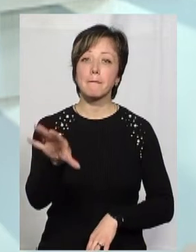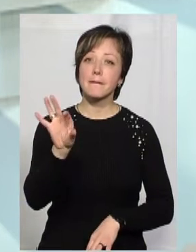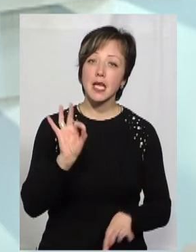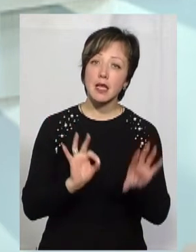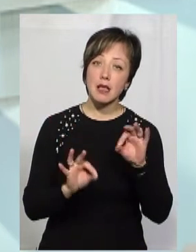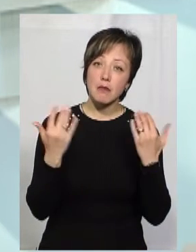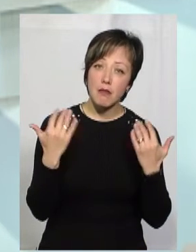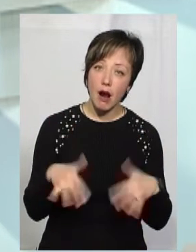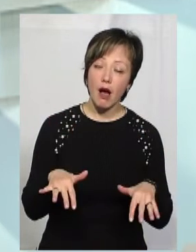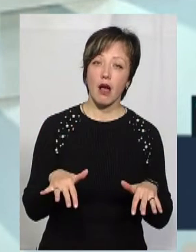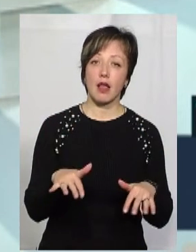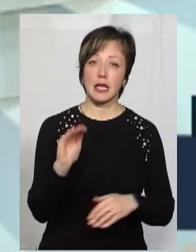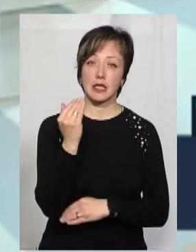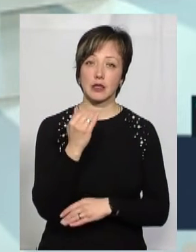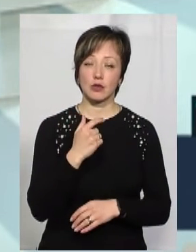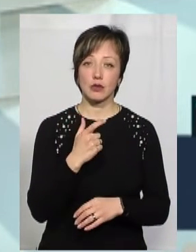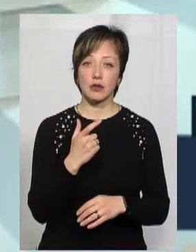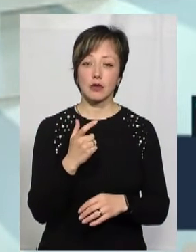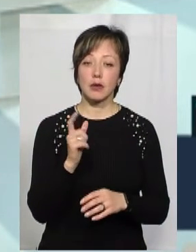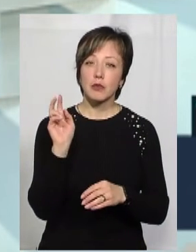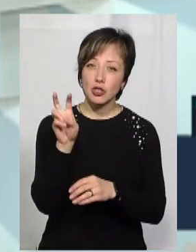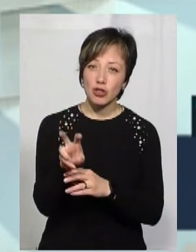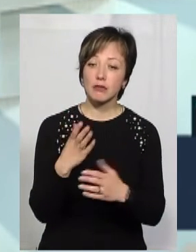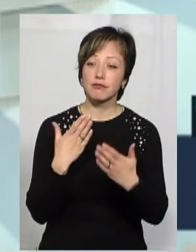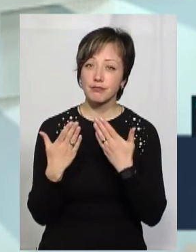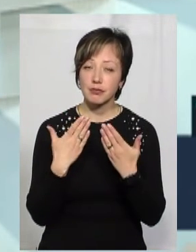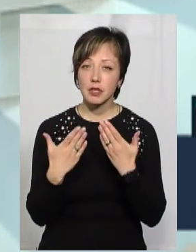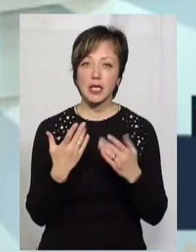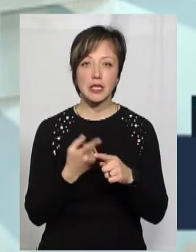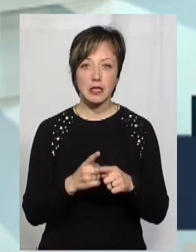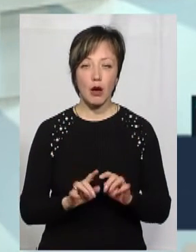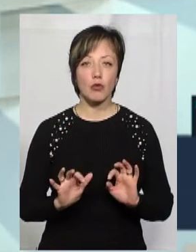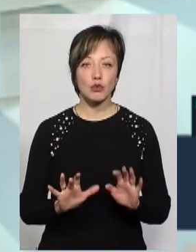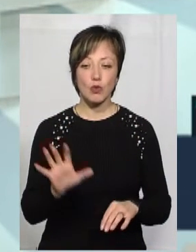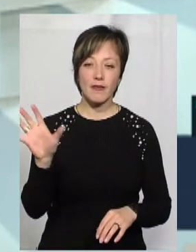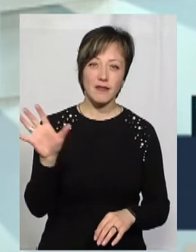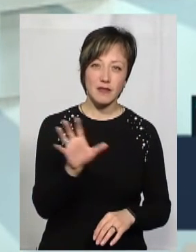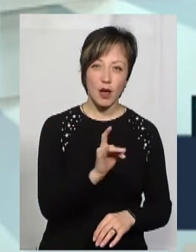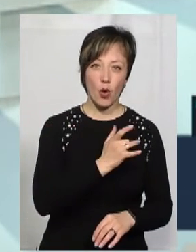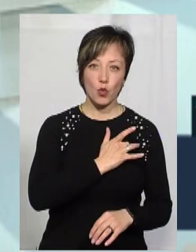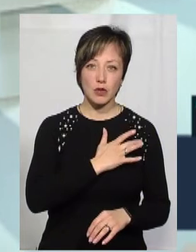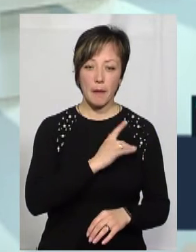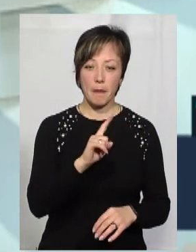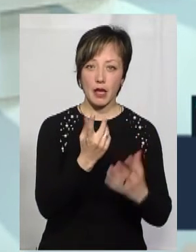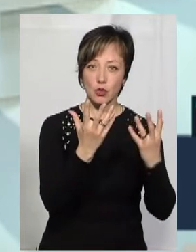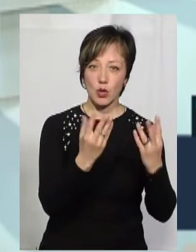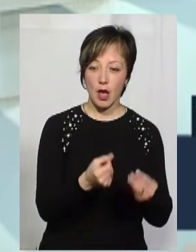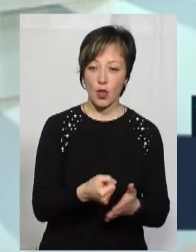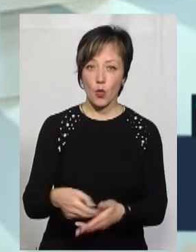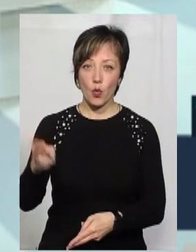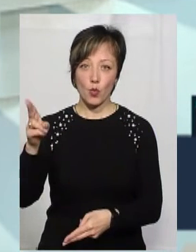підібрали дитину, пішли, встановили контакт. Загалом ця процедура, вся процедура усиновлення з першого дня